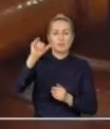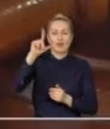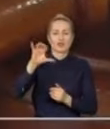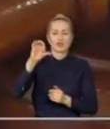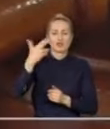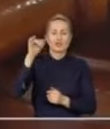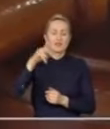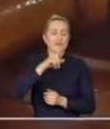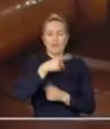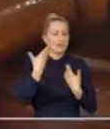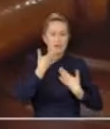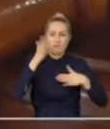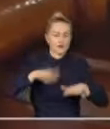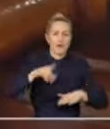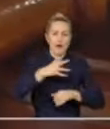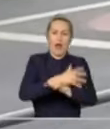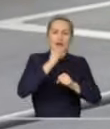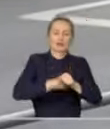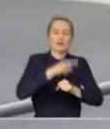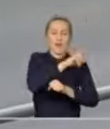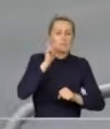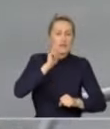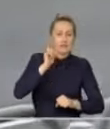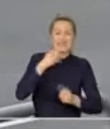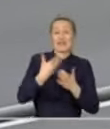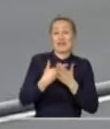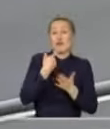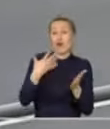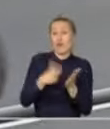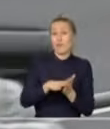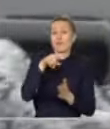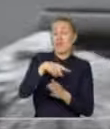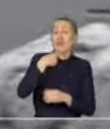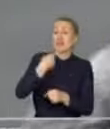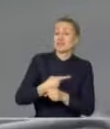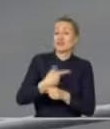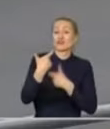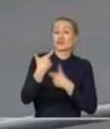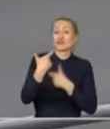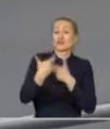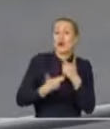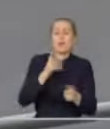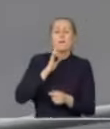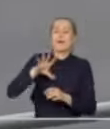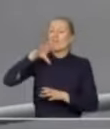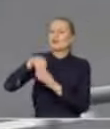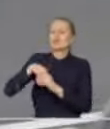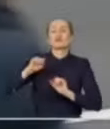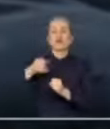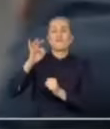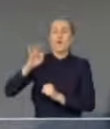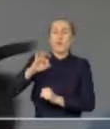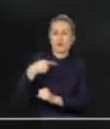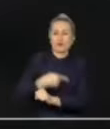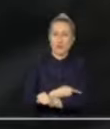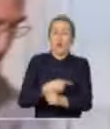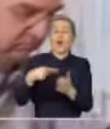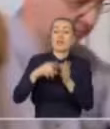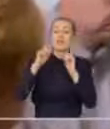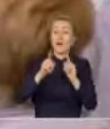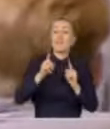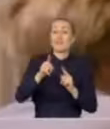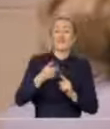na tymczasowe aresztowanie multimilionera. Stąd opinia, że ta decyzja storpedowała dotychczasowe działania śledczych i jest na